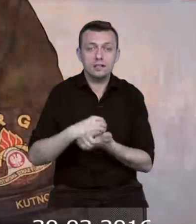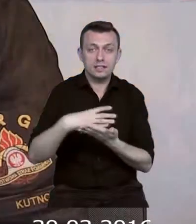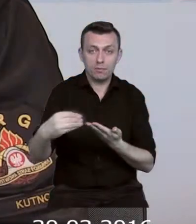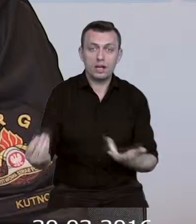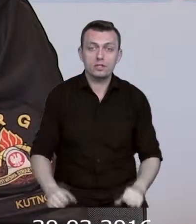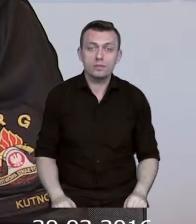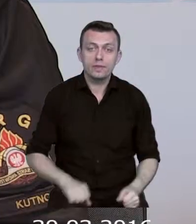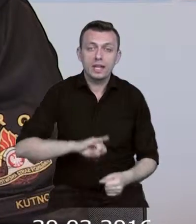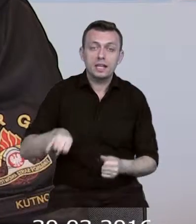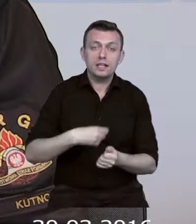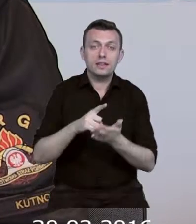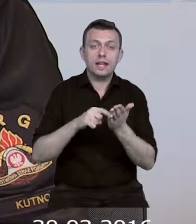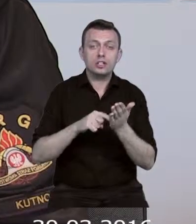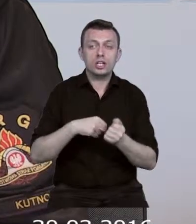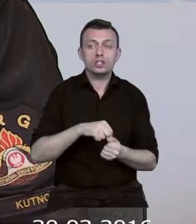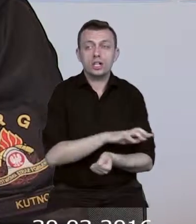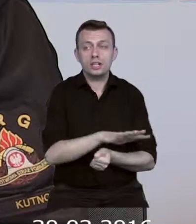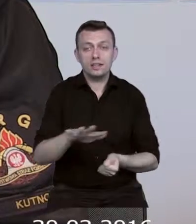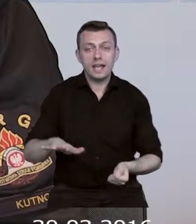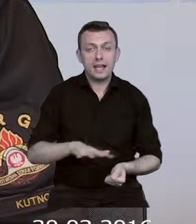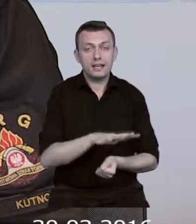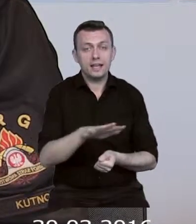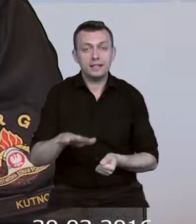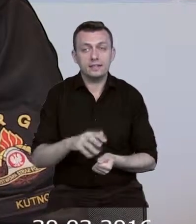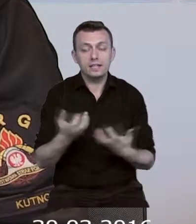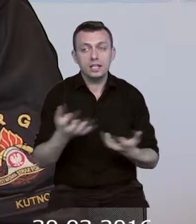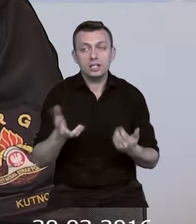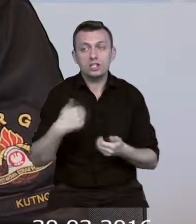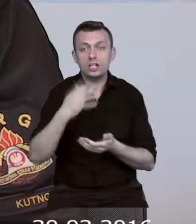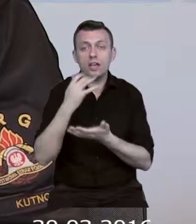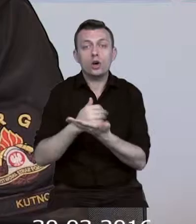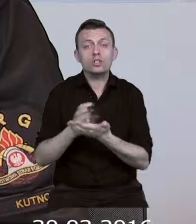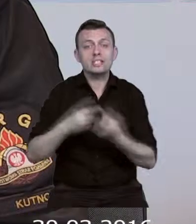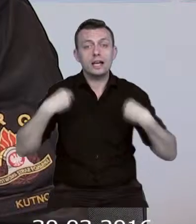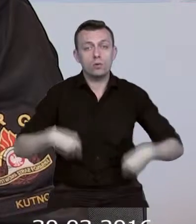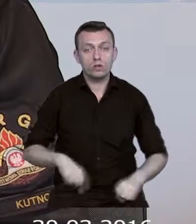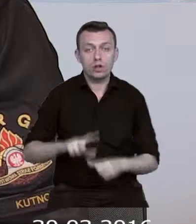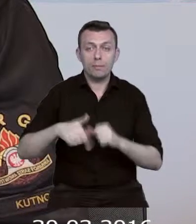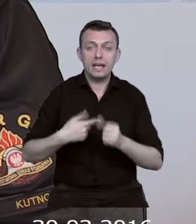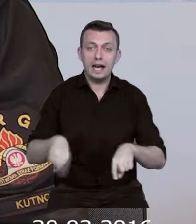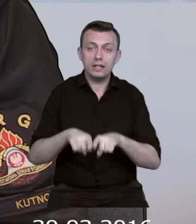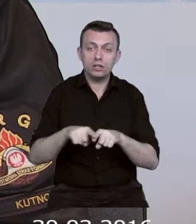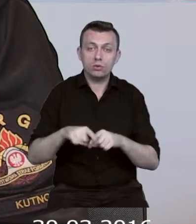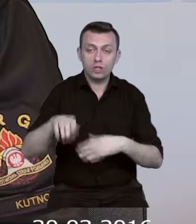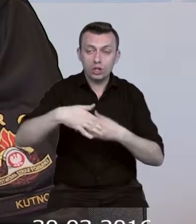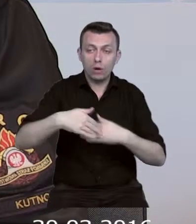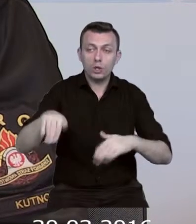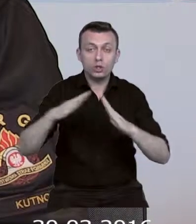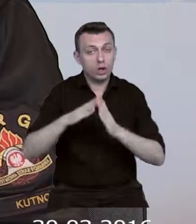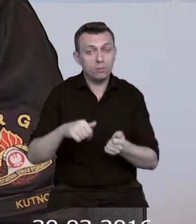powstają na terenach nieużytków, ale też zdarzają się